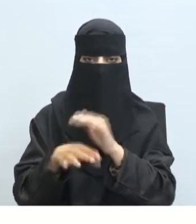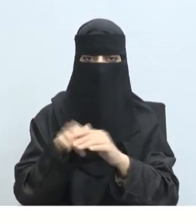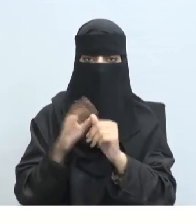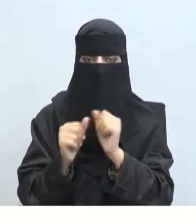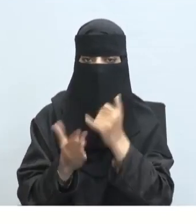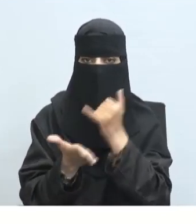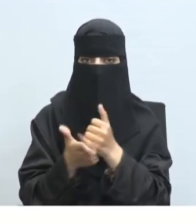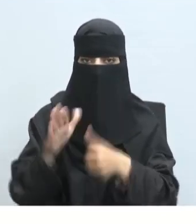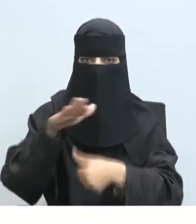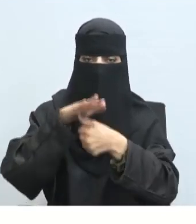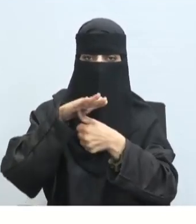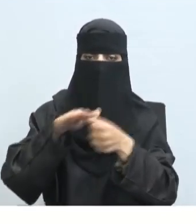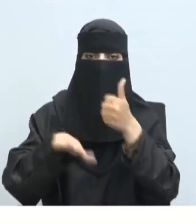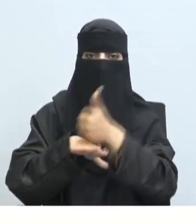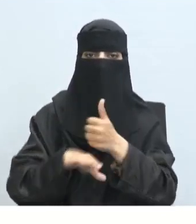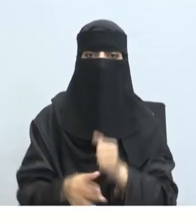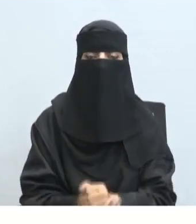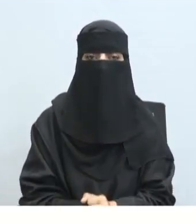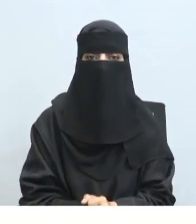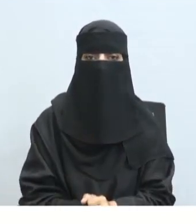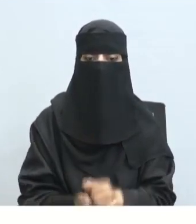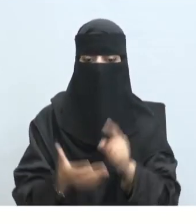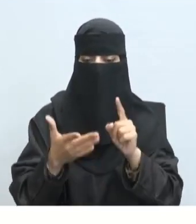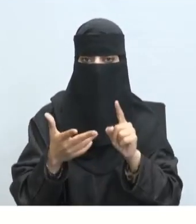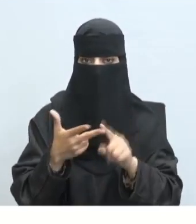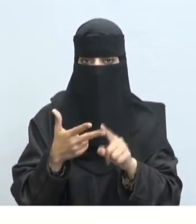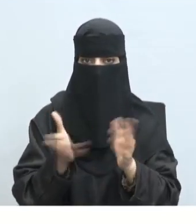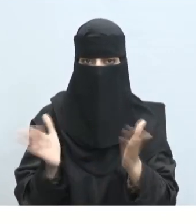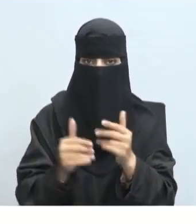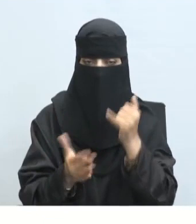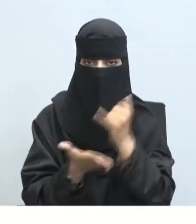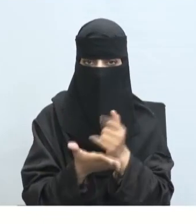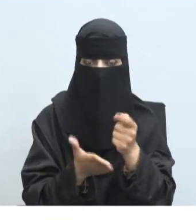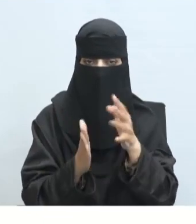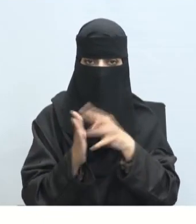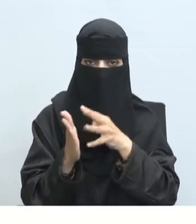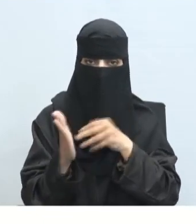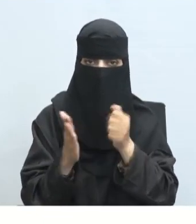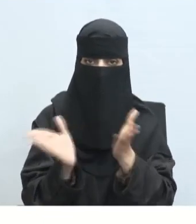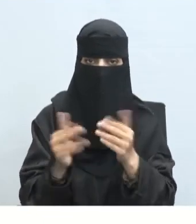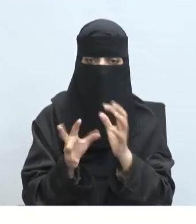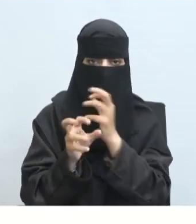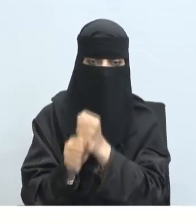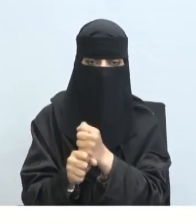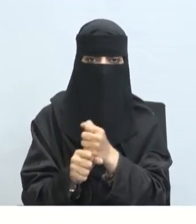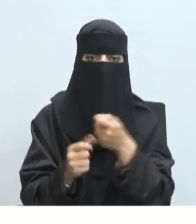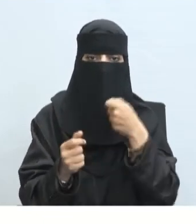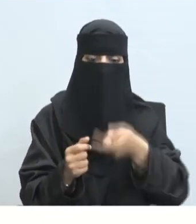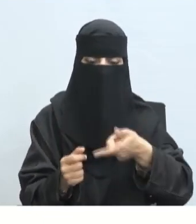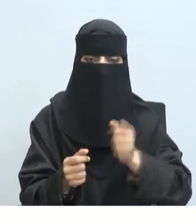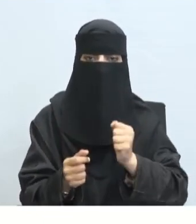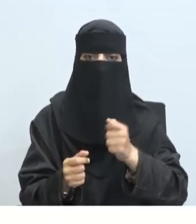ينجح في عمله الاداري امين الصندوق هو الاحتفاظ بالسجلات الماليه الايرادات النفقات